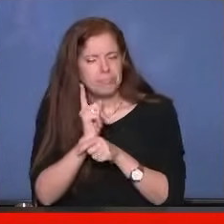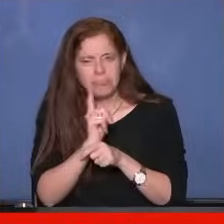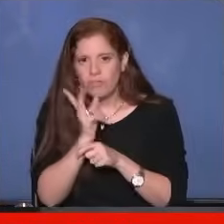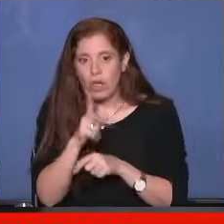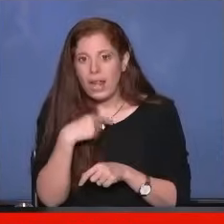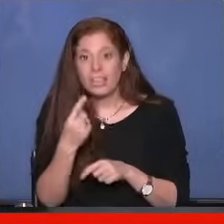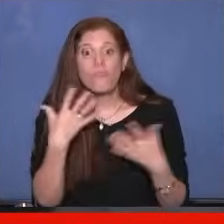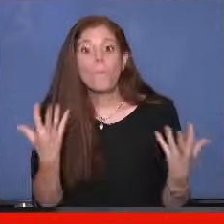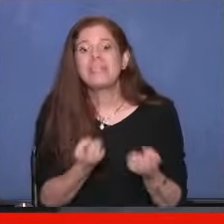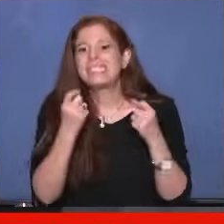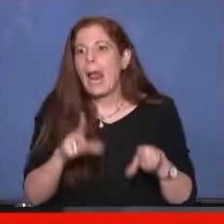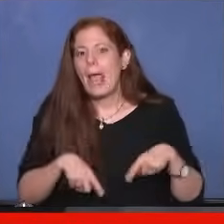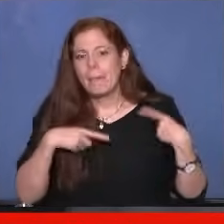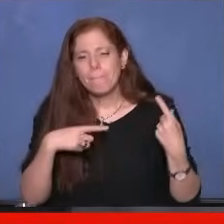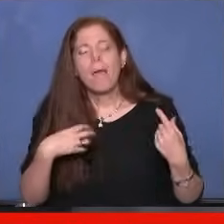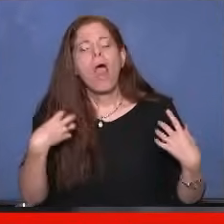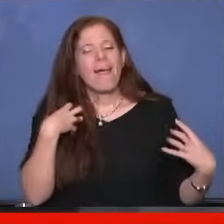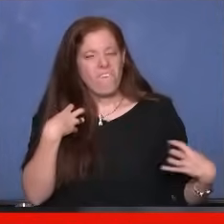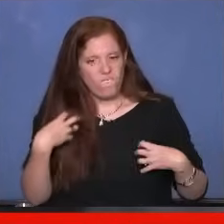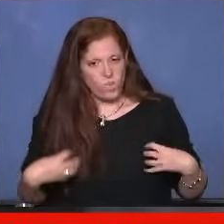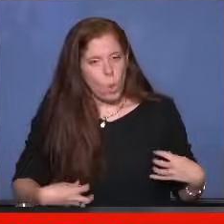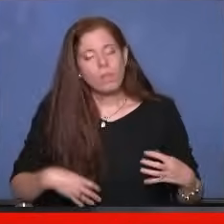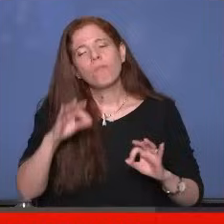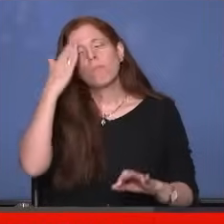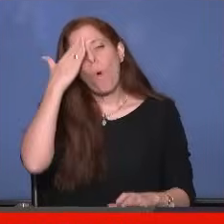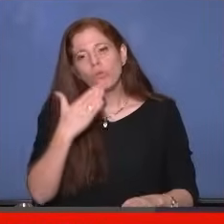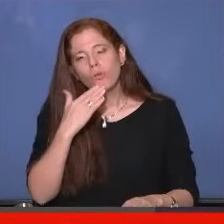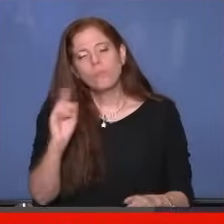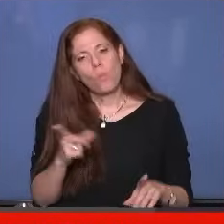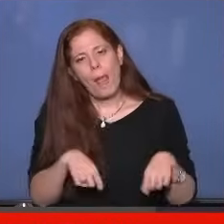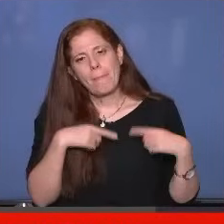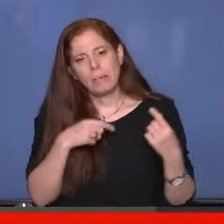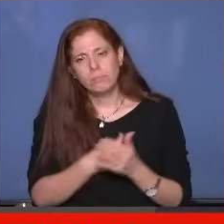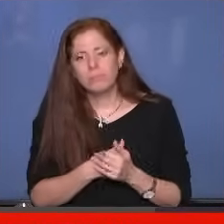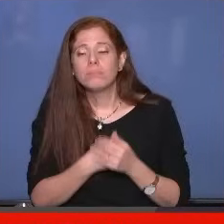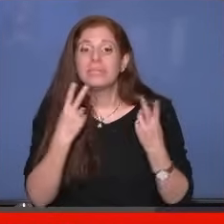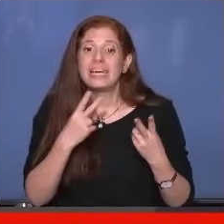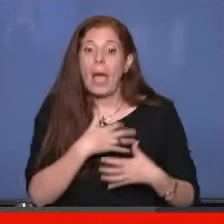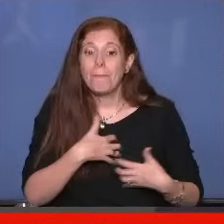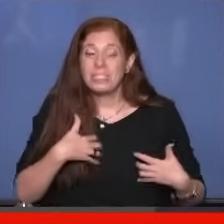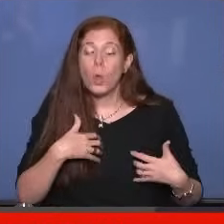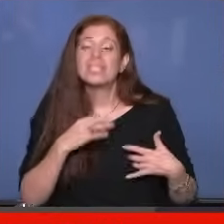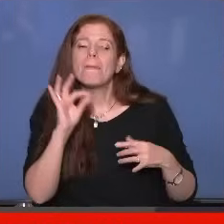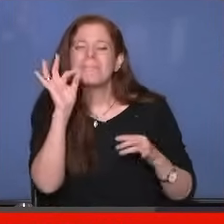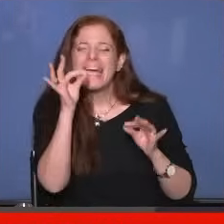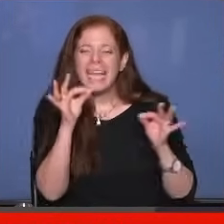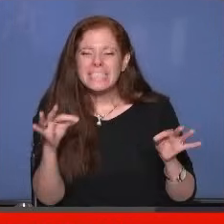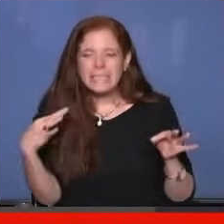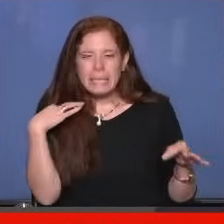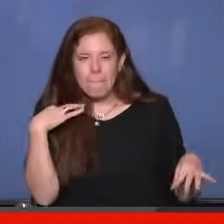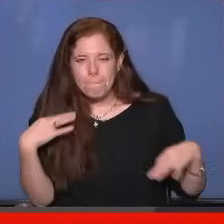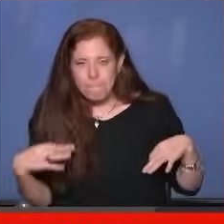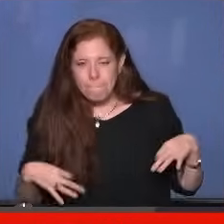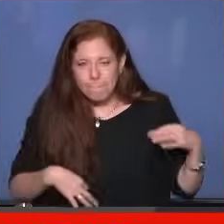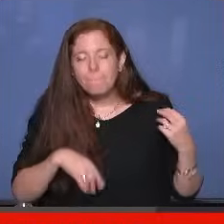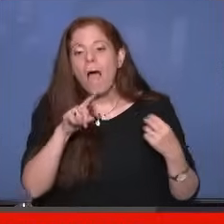מציל חיים בקצת קביעות, אבל באמת ברוך השם כולם חיים. עיקר הפציעות הן פציעות מרסיסים, אבל גם אחרי